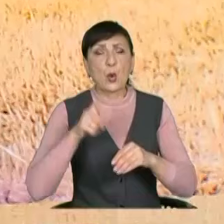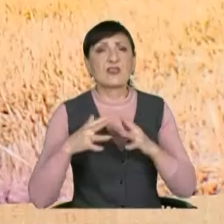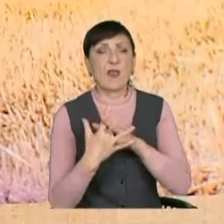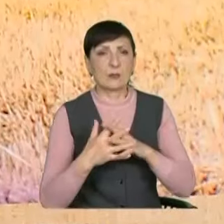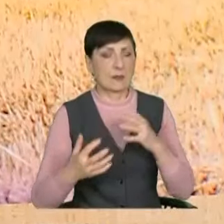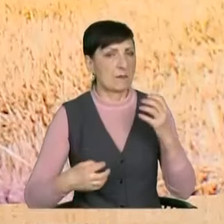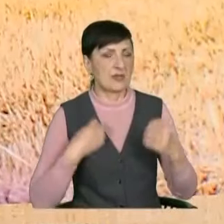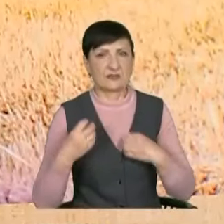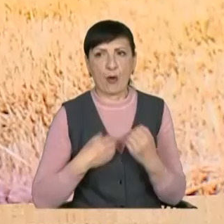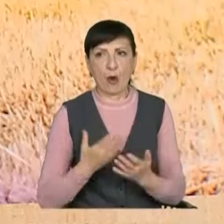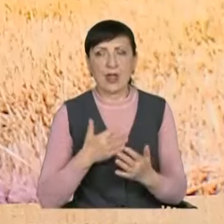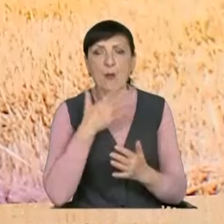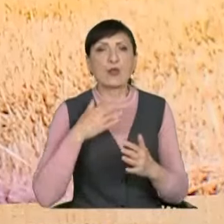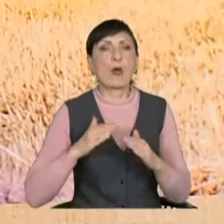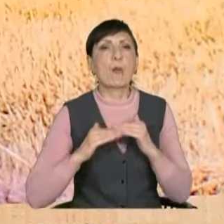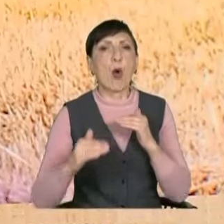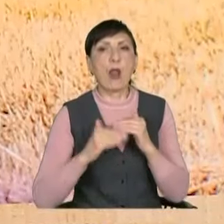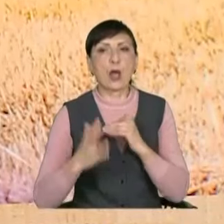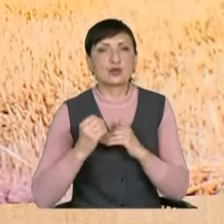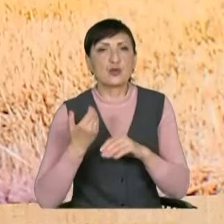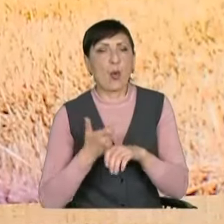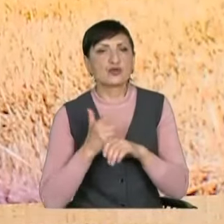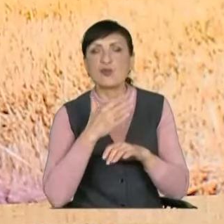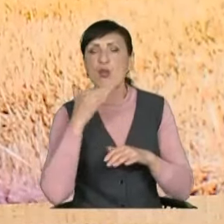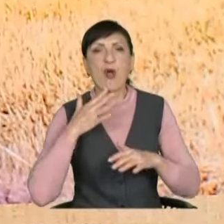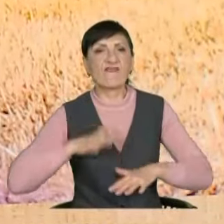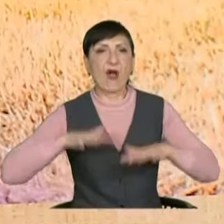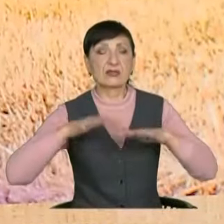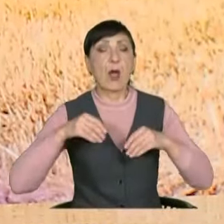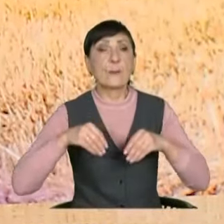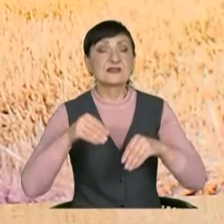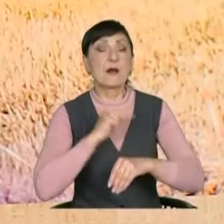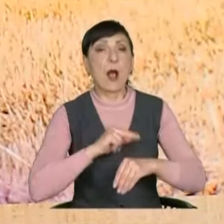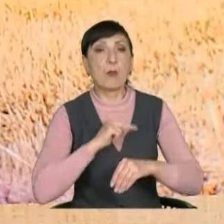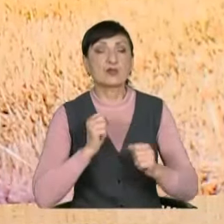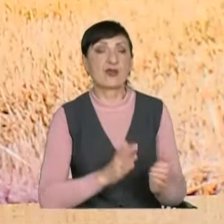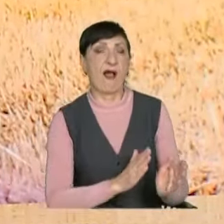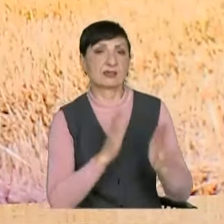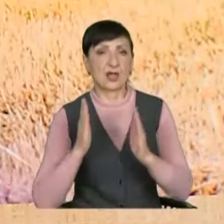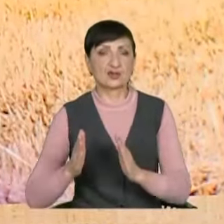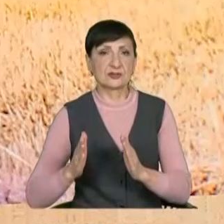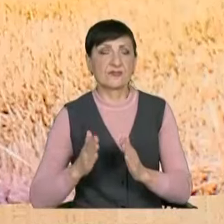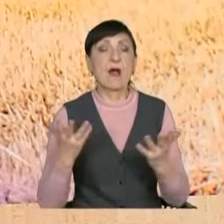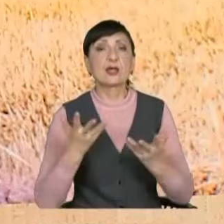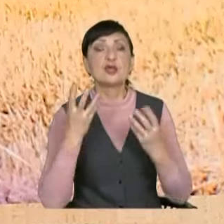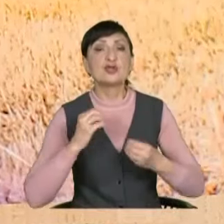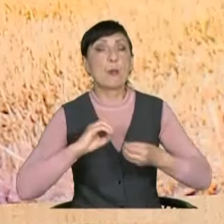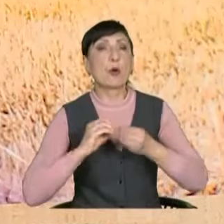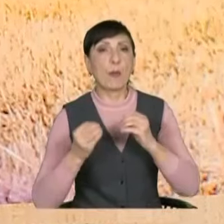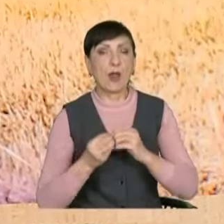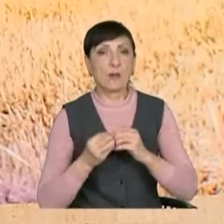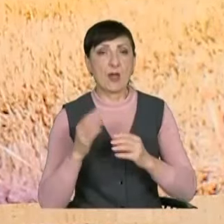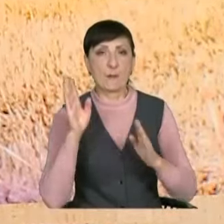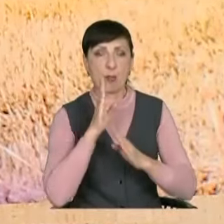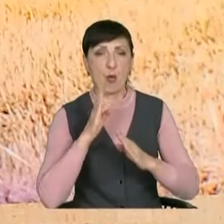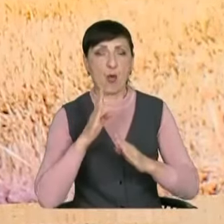тревогу. На многих полях еще слишком высокий уровень воды, из-за чего посевную работу, возможно, придется отложить. Какие еще изменения внесли